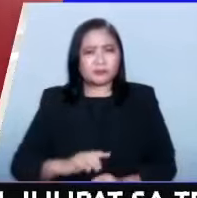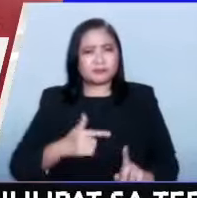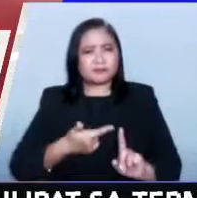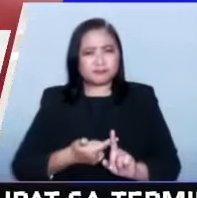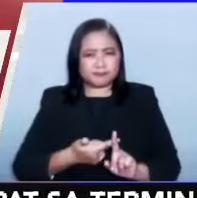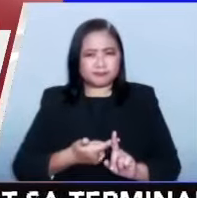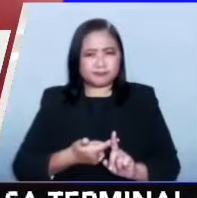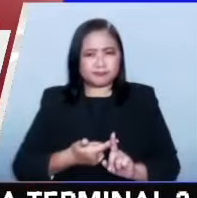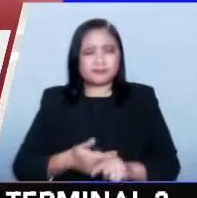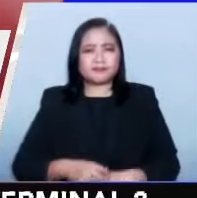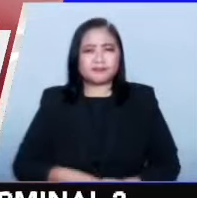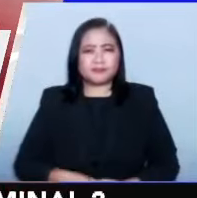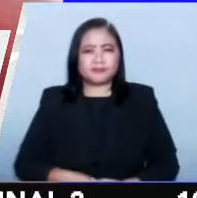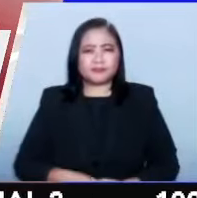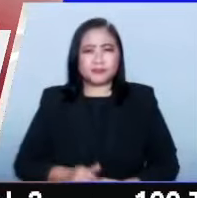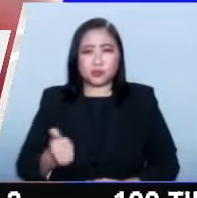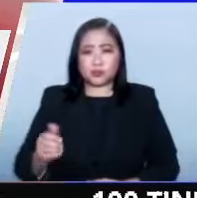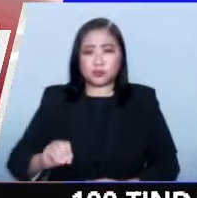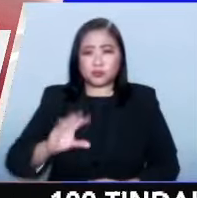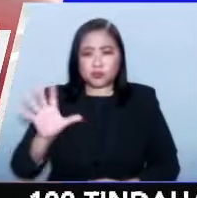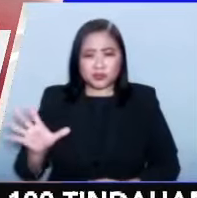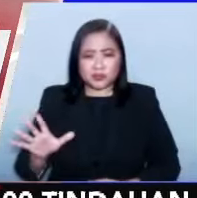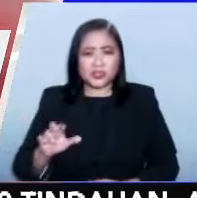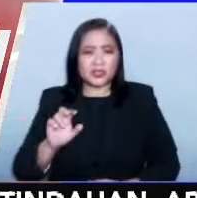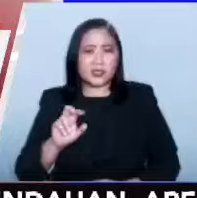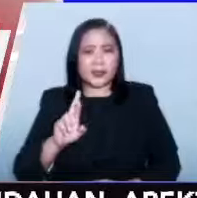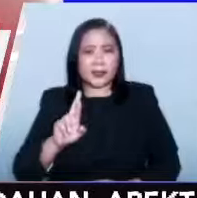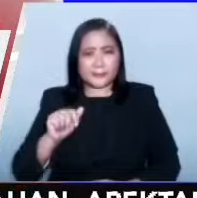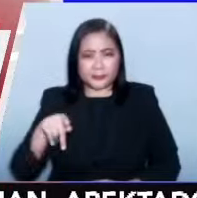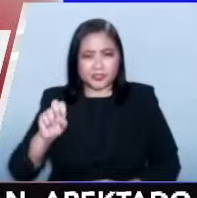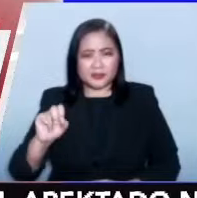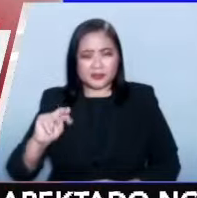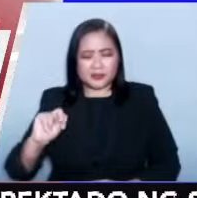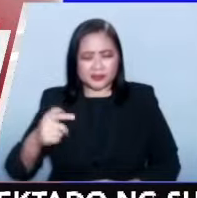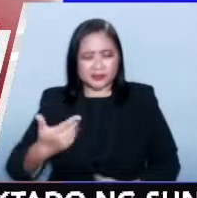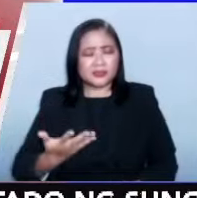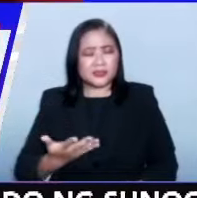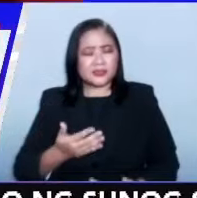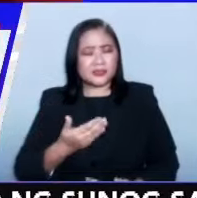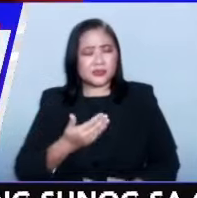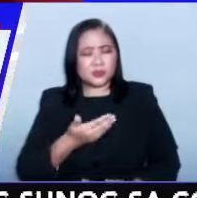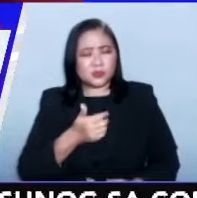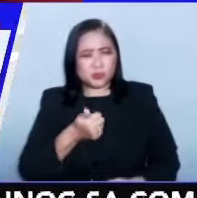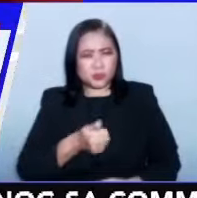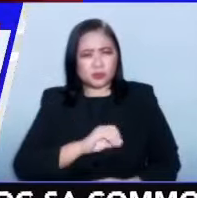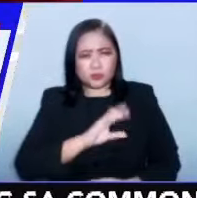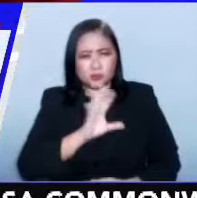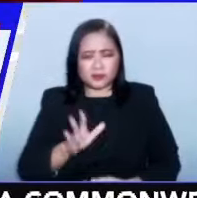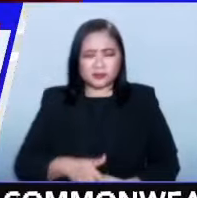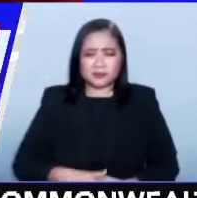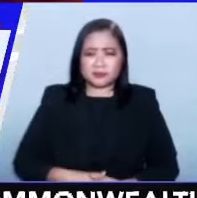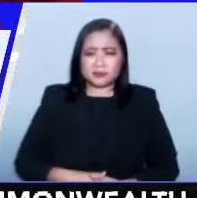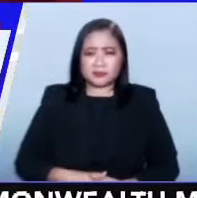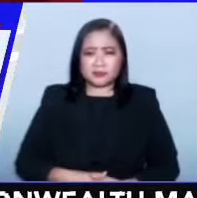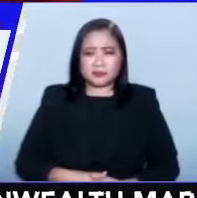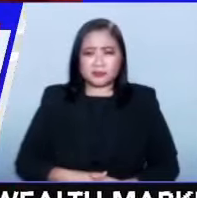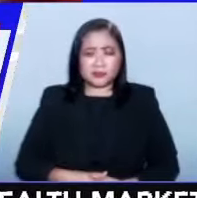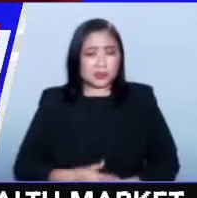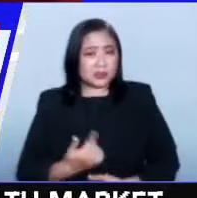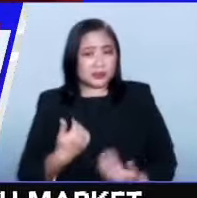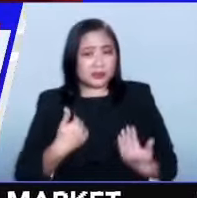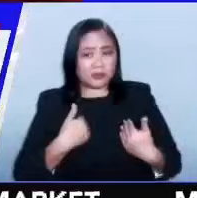Magandang umaga po sa inyo at sa inyo pong mga tagasubaybay po Mr rapsing ah nakapagsagawa na po tayo ng preemptive